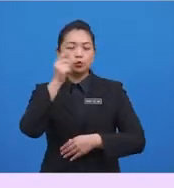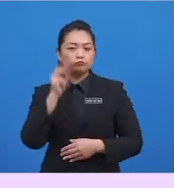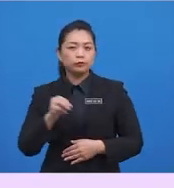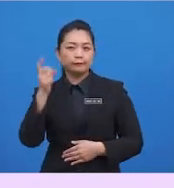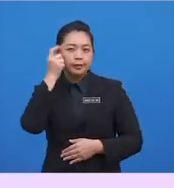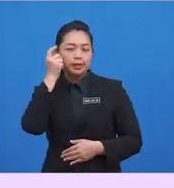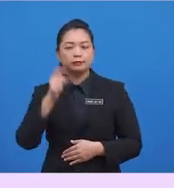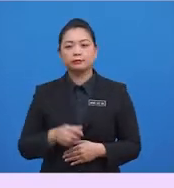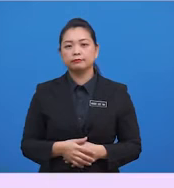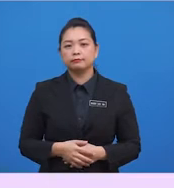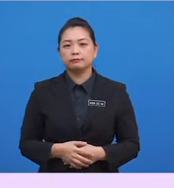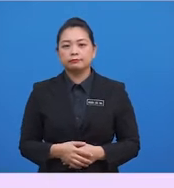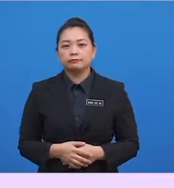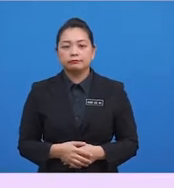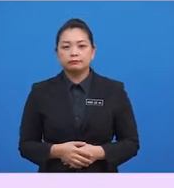murid-murid fikirkan.